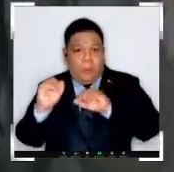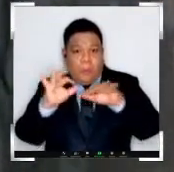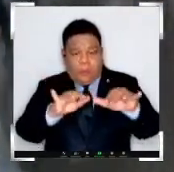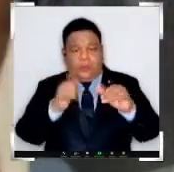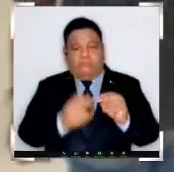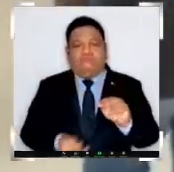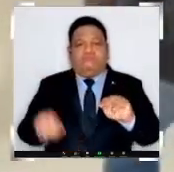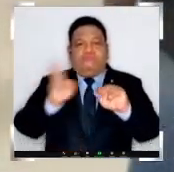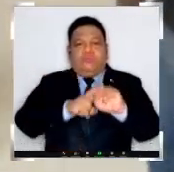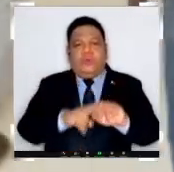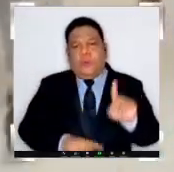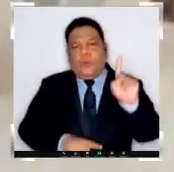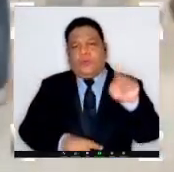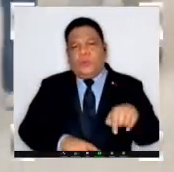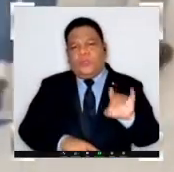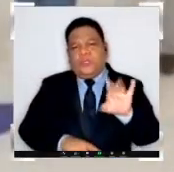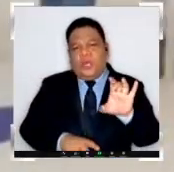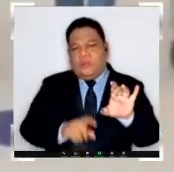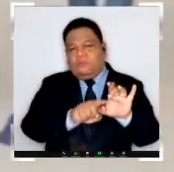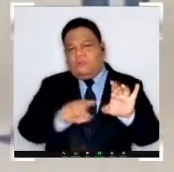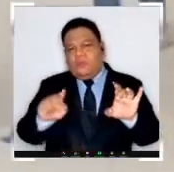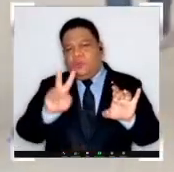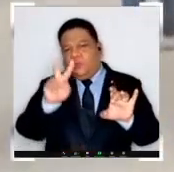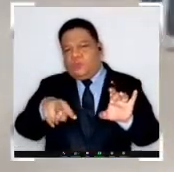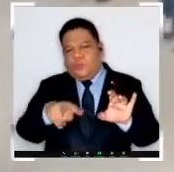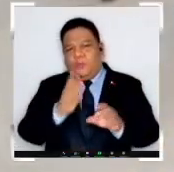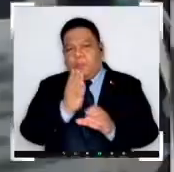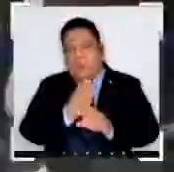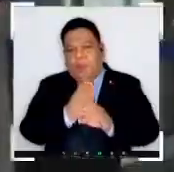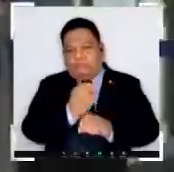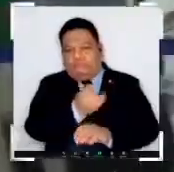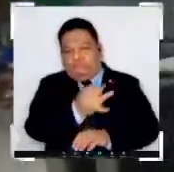1,800 to 2,000 buses.